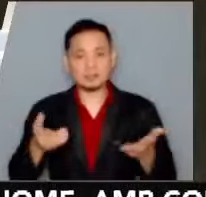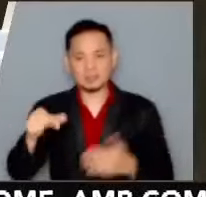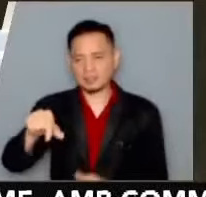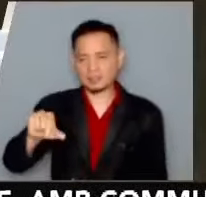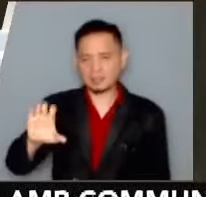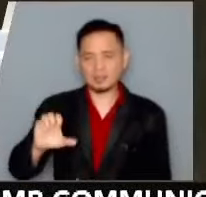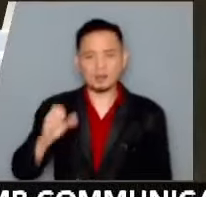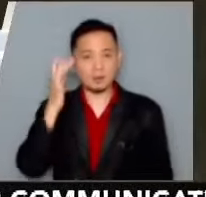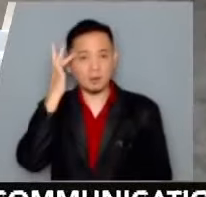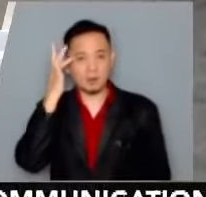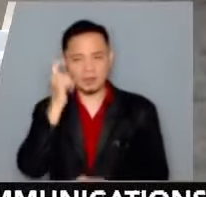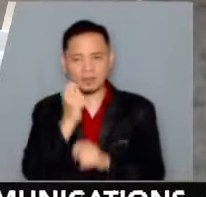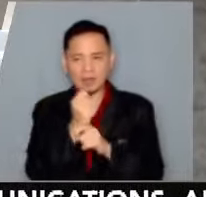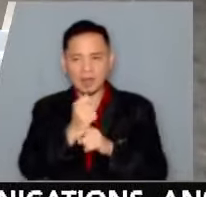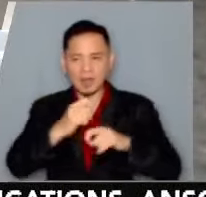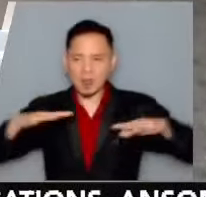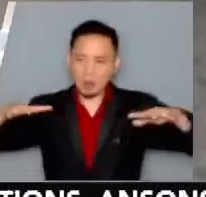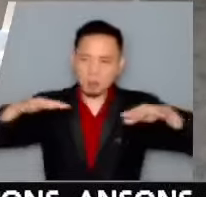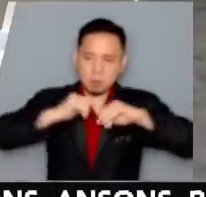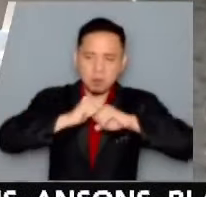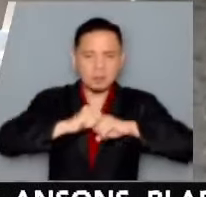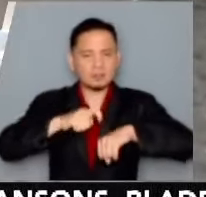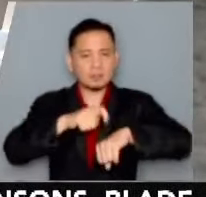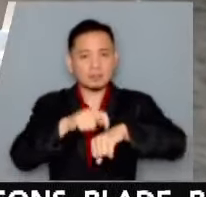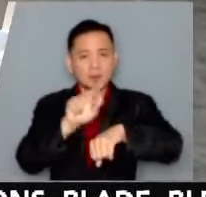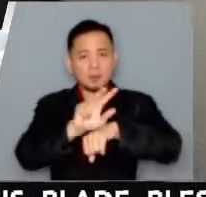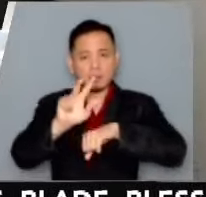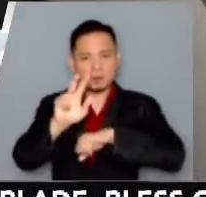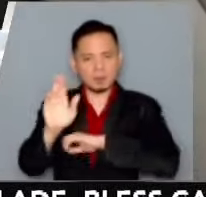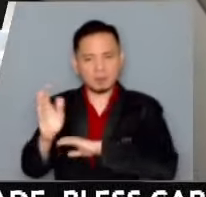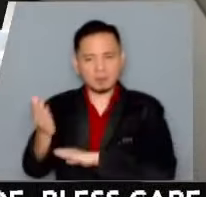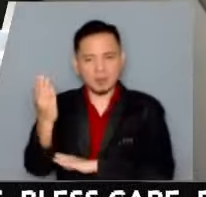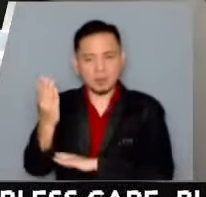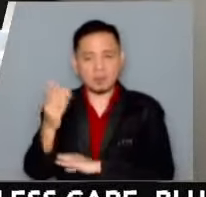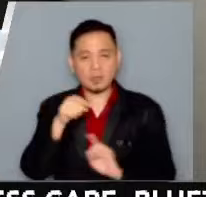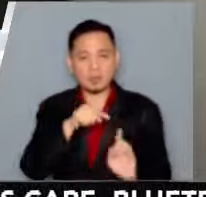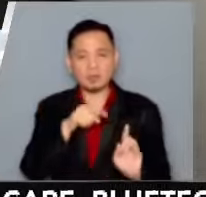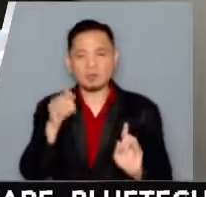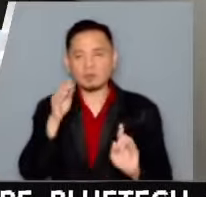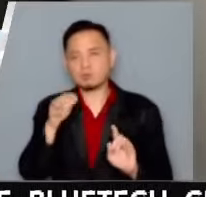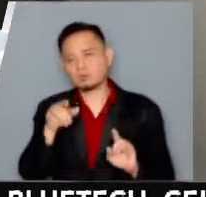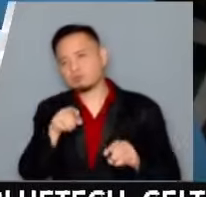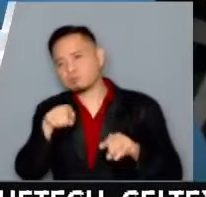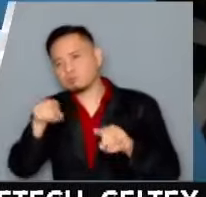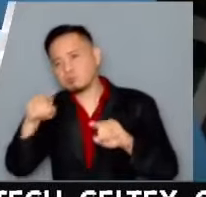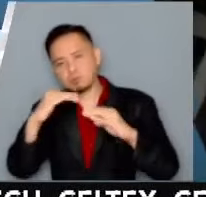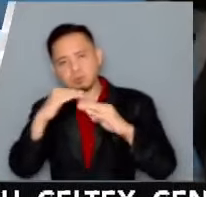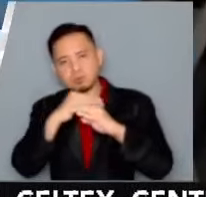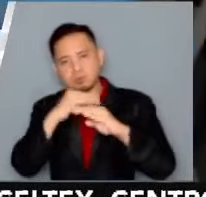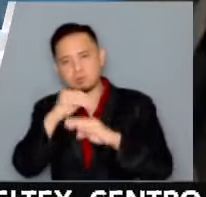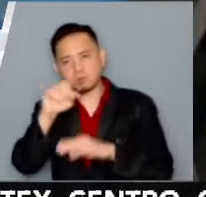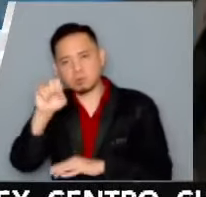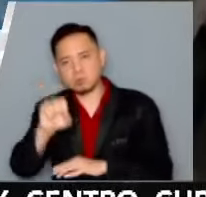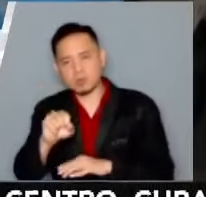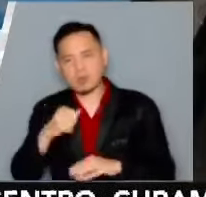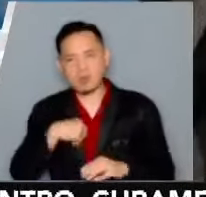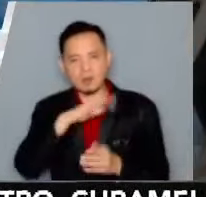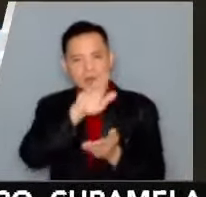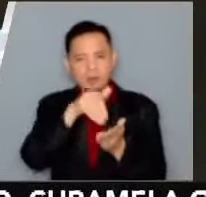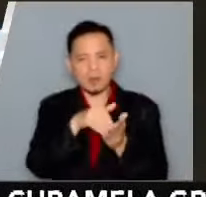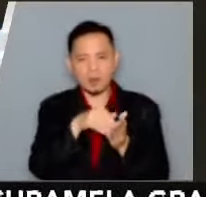3 na madaling araw. Ang SUV galing sa southbound lane, sumampa sa Center Island bago nagtuloy-tuloy sa northbound